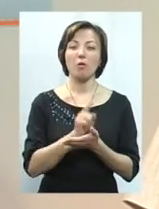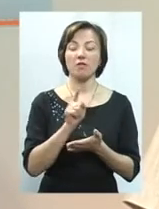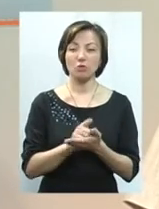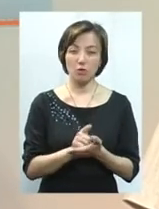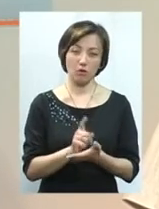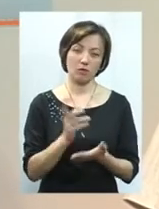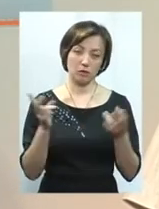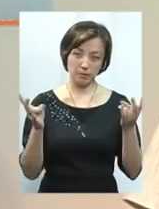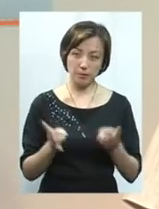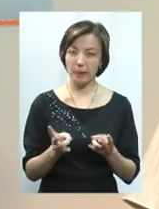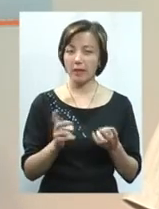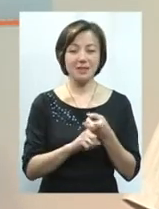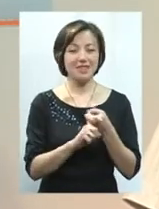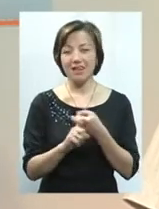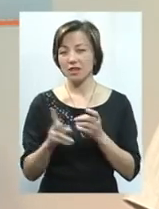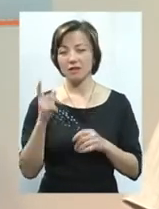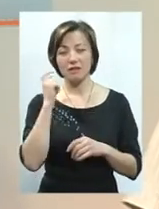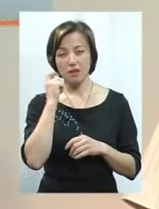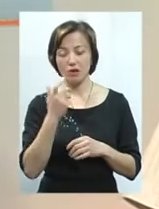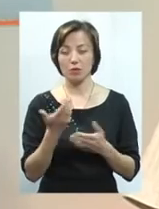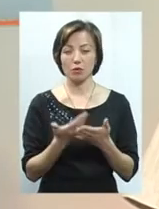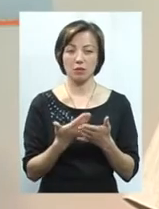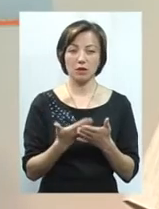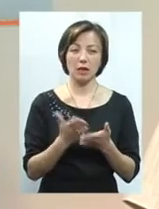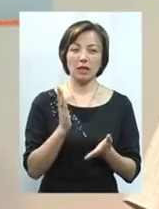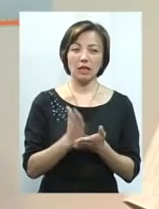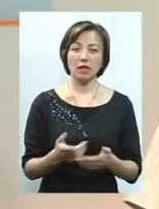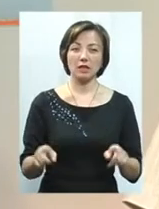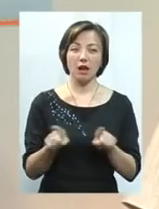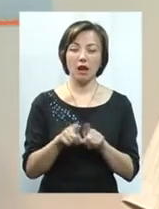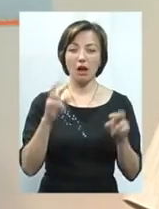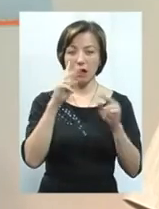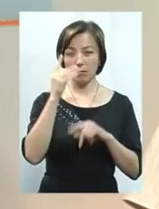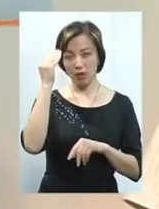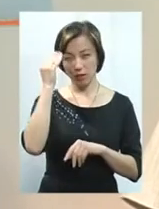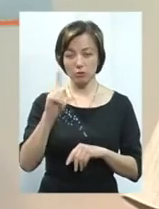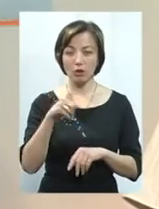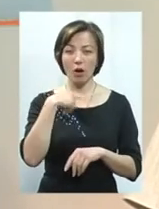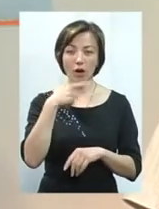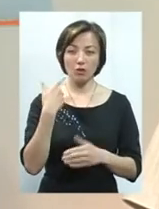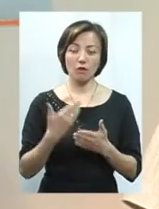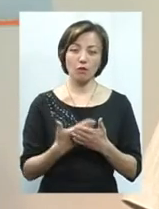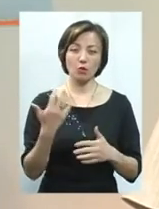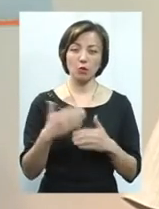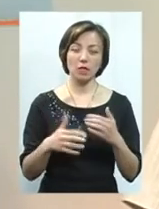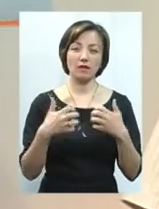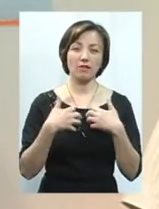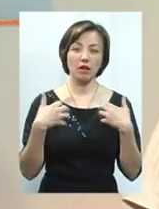має бути, незалежно від віку. Я маю на увазі, є така хибна думка, що кажуть, що от вже там